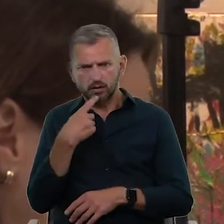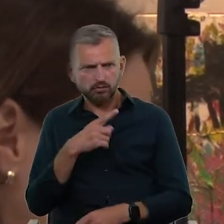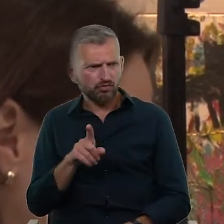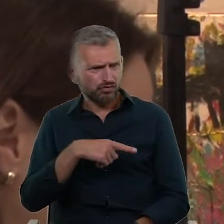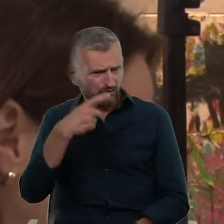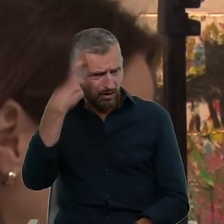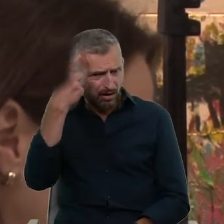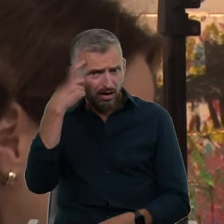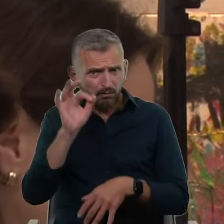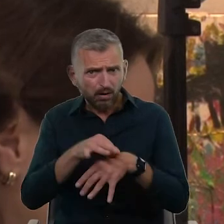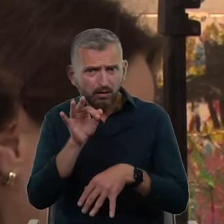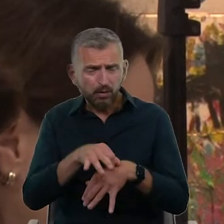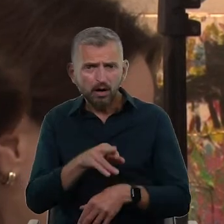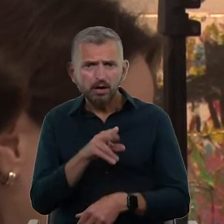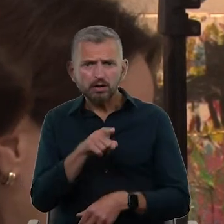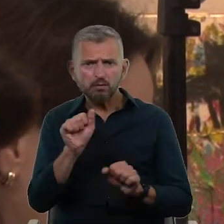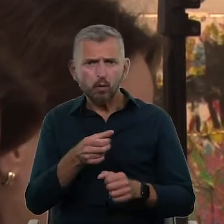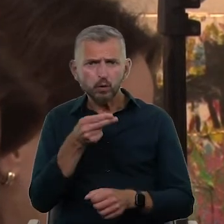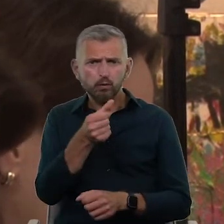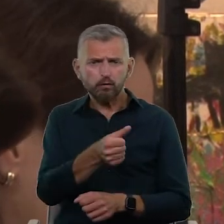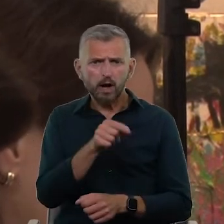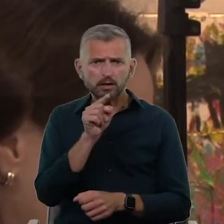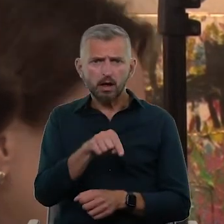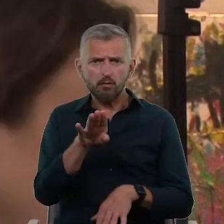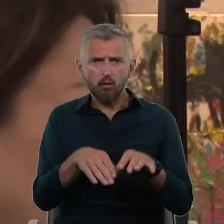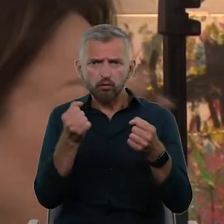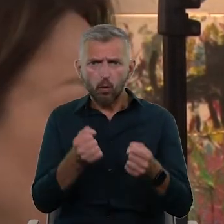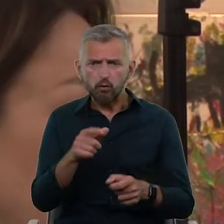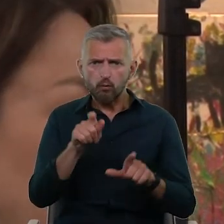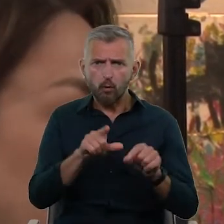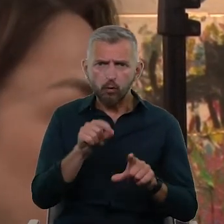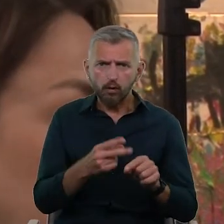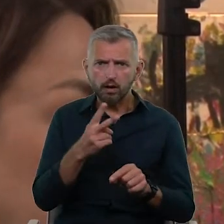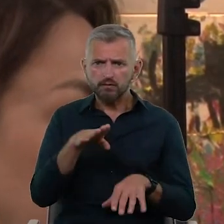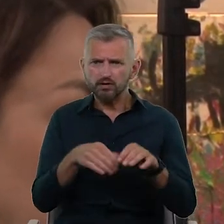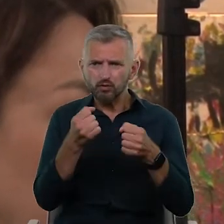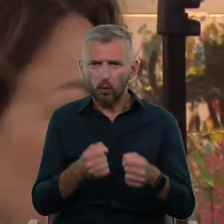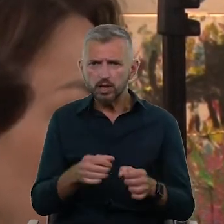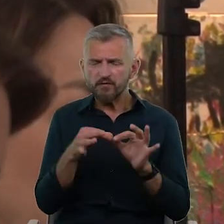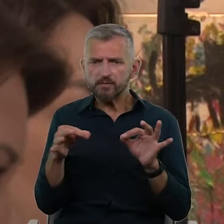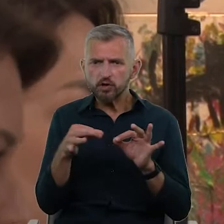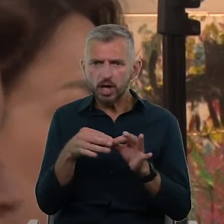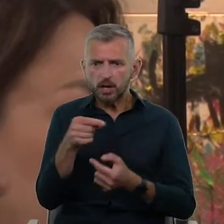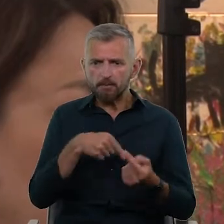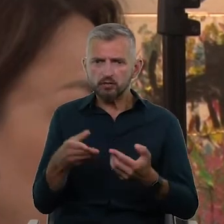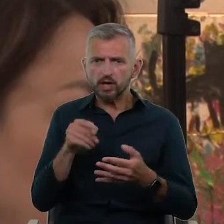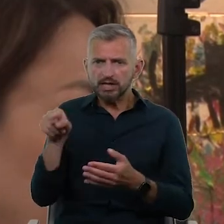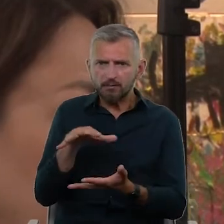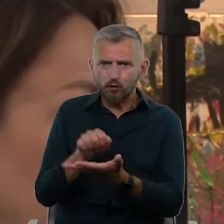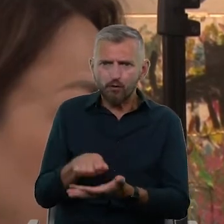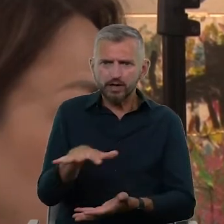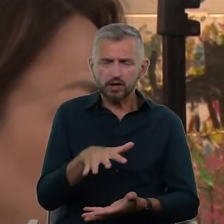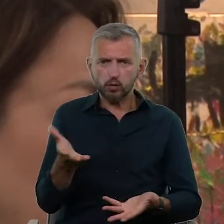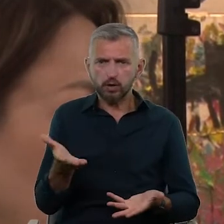що, з'їхала з глузду, як ти можеш купувати там тонну молока чи 2 тонни вермішелі в бізнесу, який там на окупованій